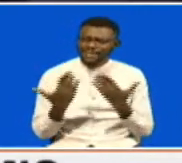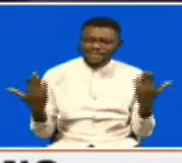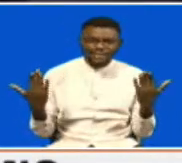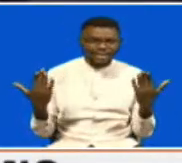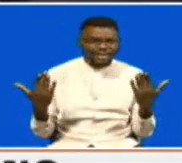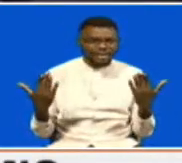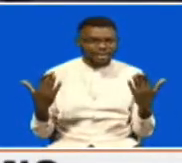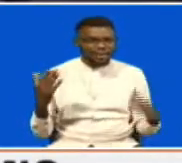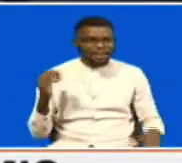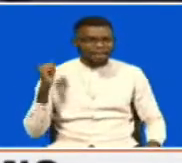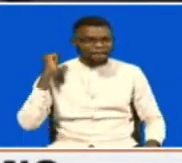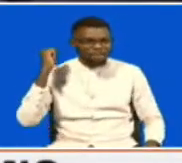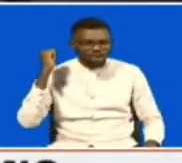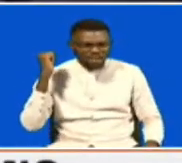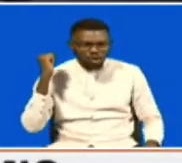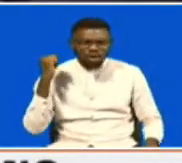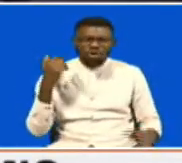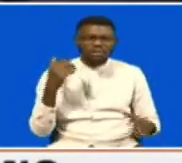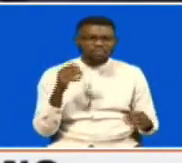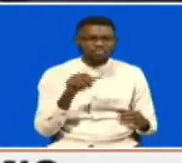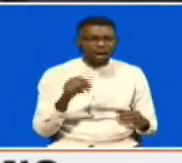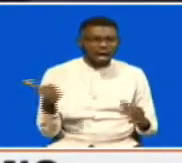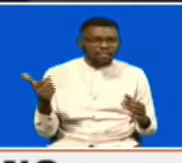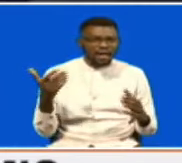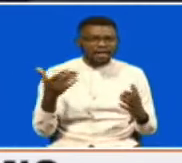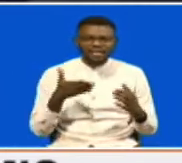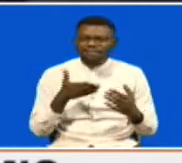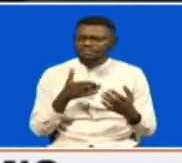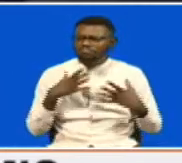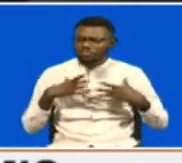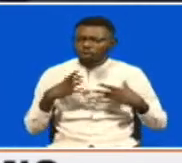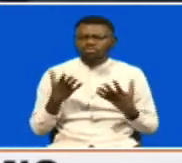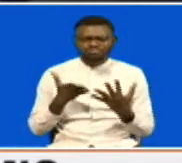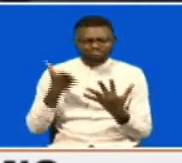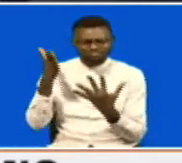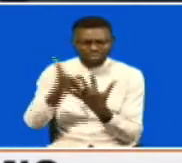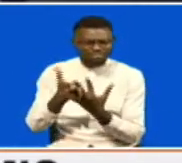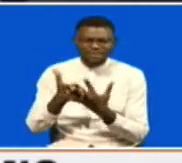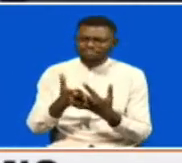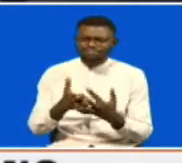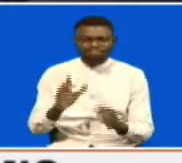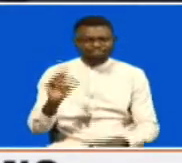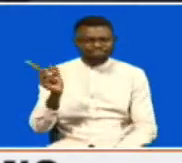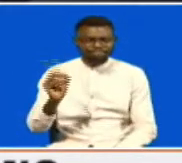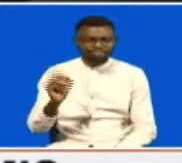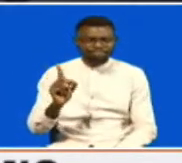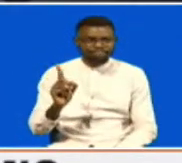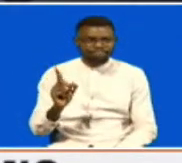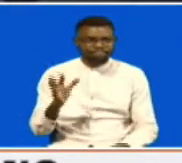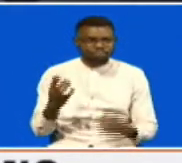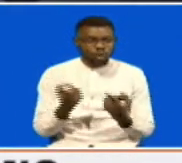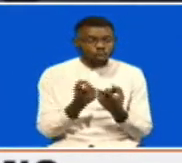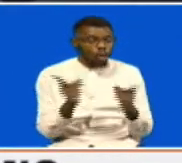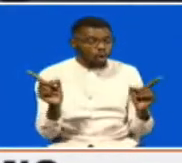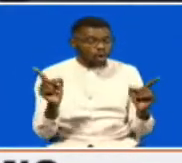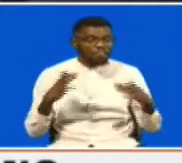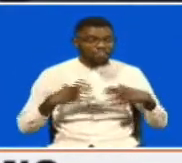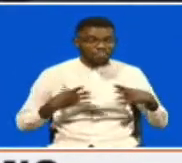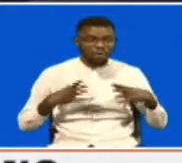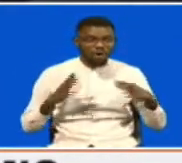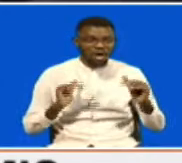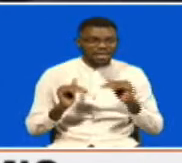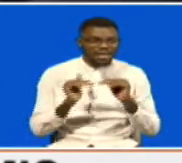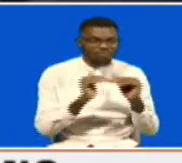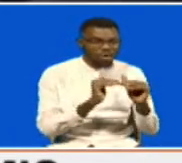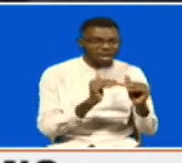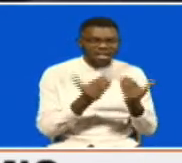from political and other extraneous interferences apply to all without